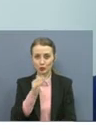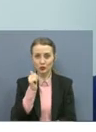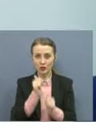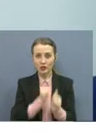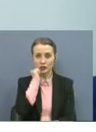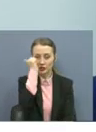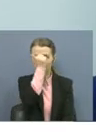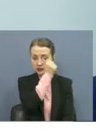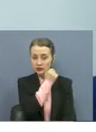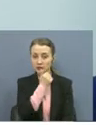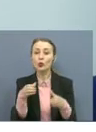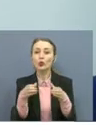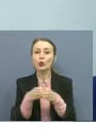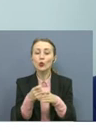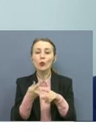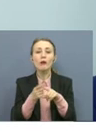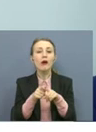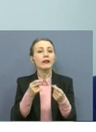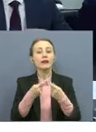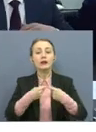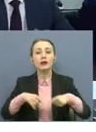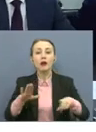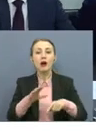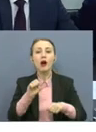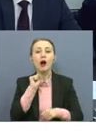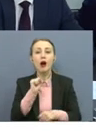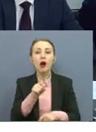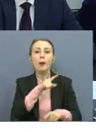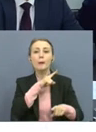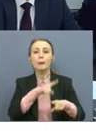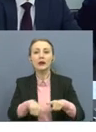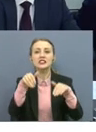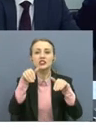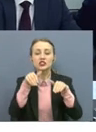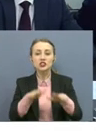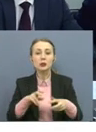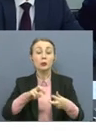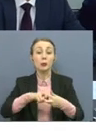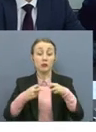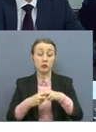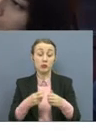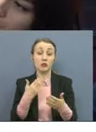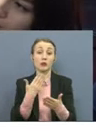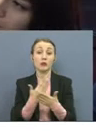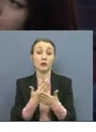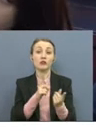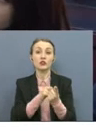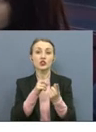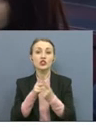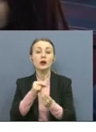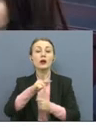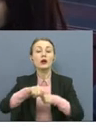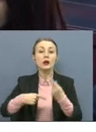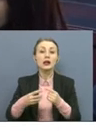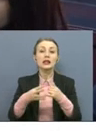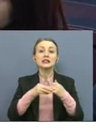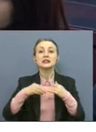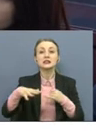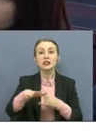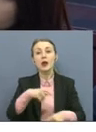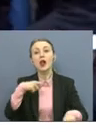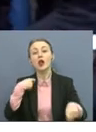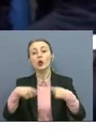алаңы арқылы кәсіпкерлердің айлап тіпті жылдап шешілмей келе жатқан түйткілді мәселелері қаралып шешімін таппақ. Облыстық